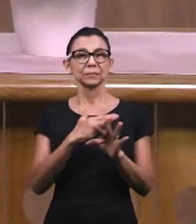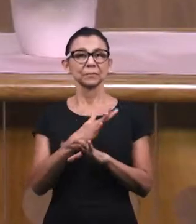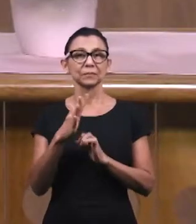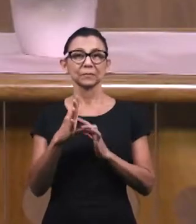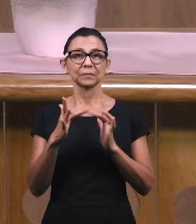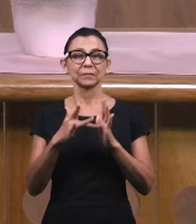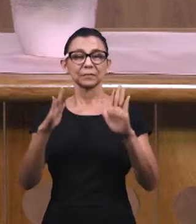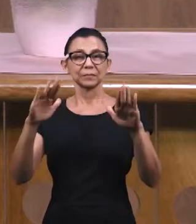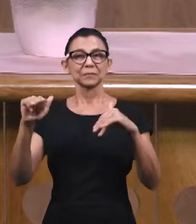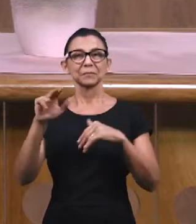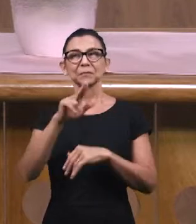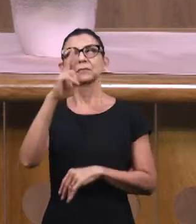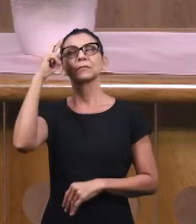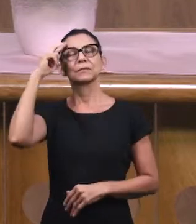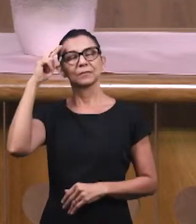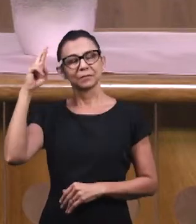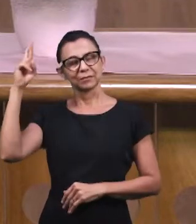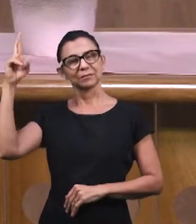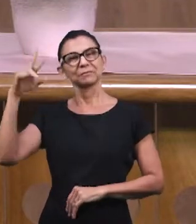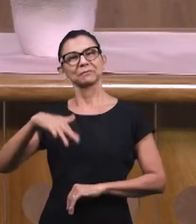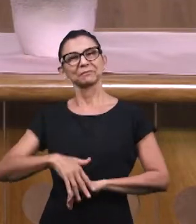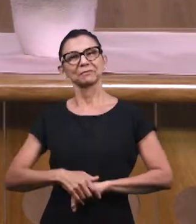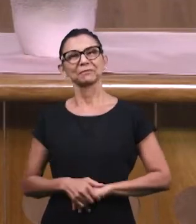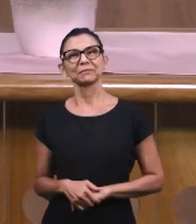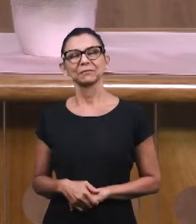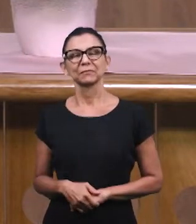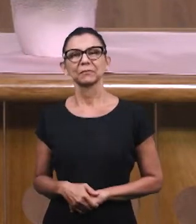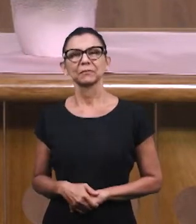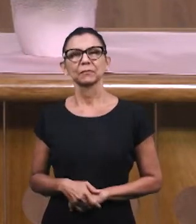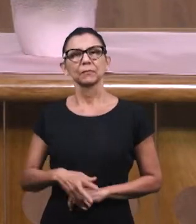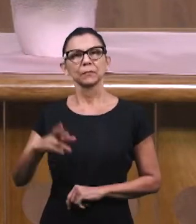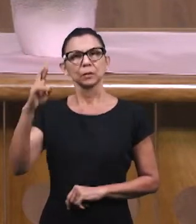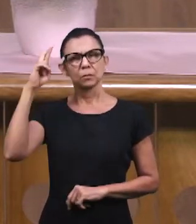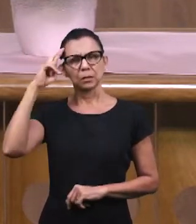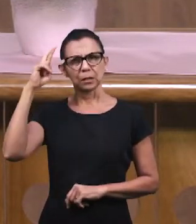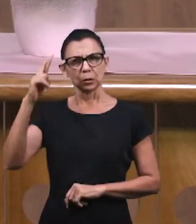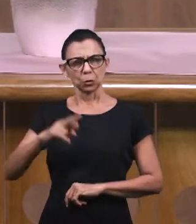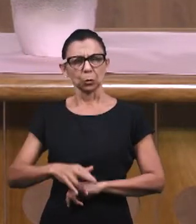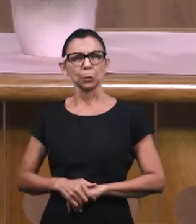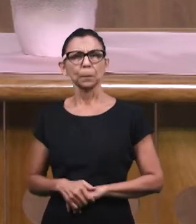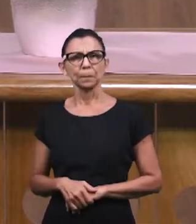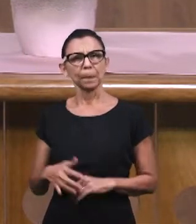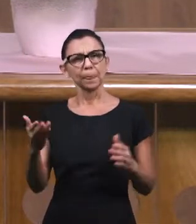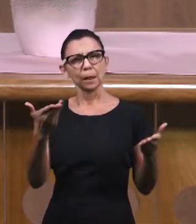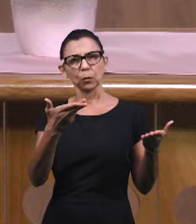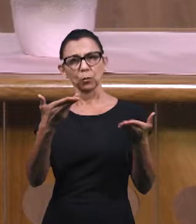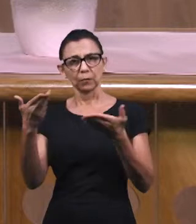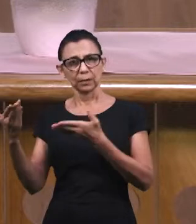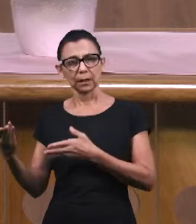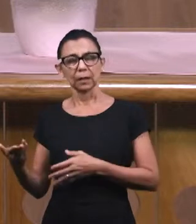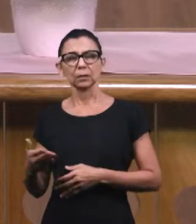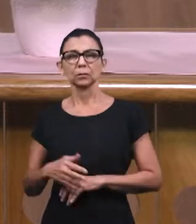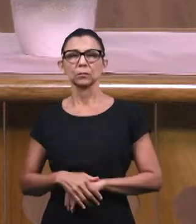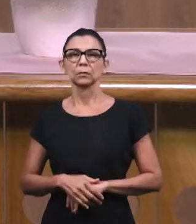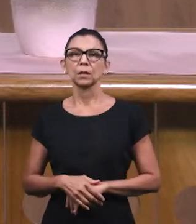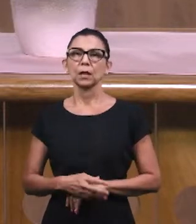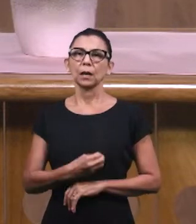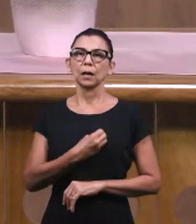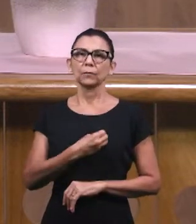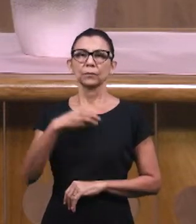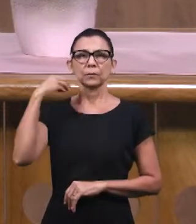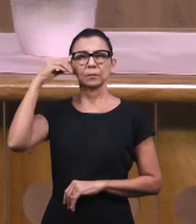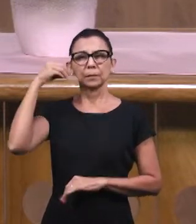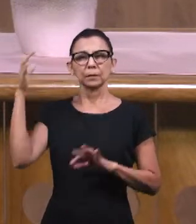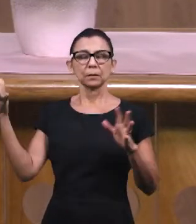à Jésus. Loué soit le nom du Seigneur. Le Seigneur nous appelle à vivre une expérience merveilleuse avec lui, avec